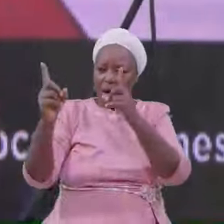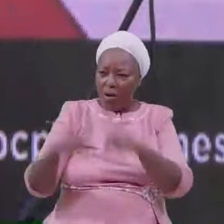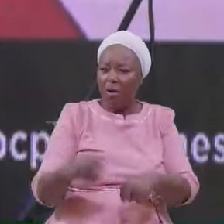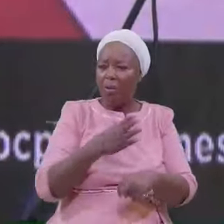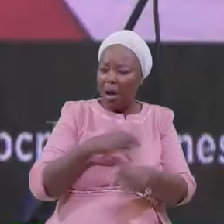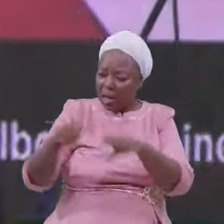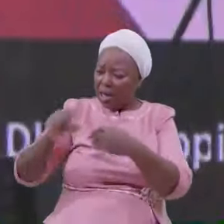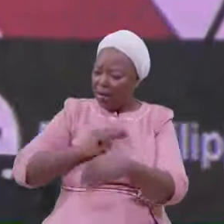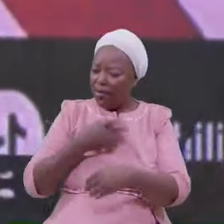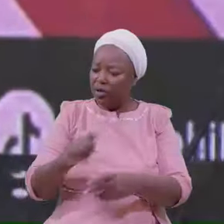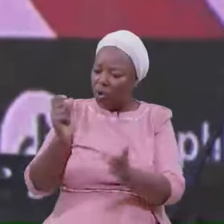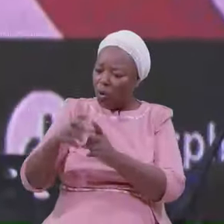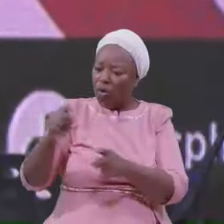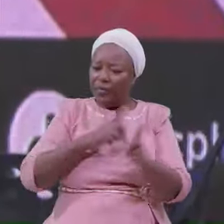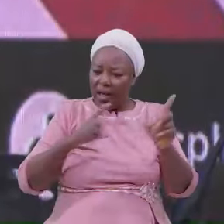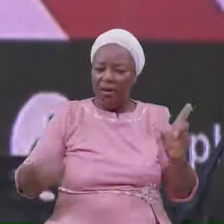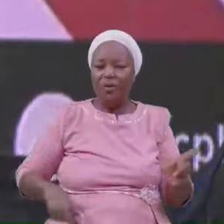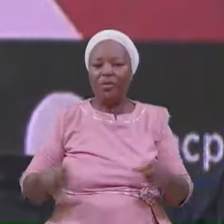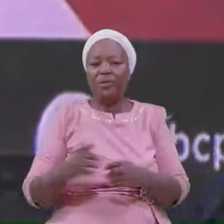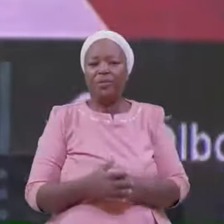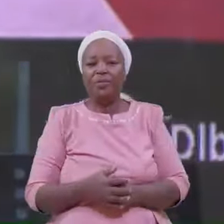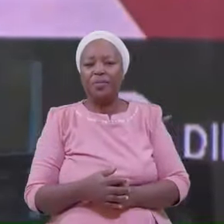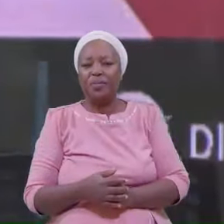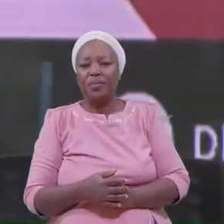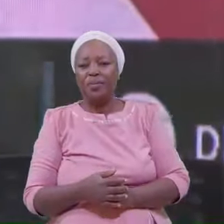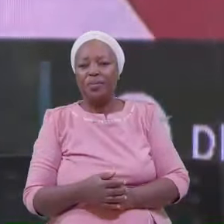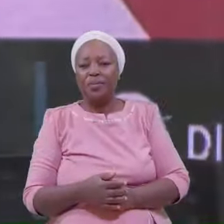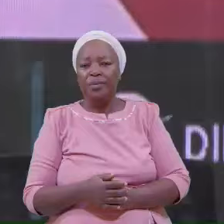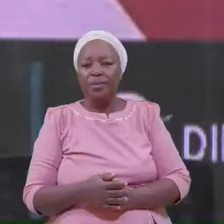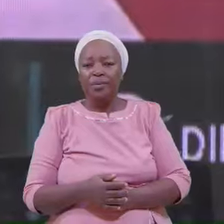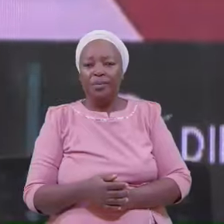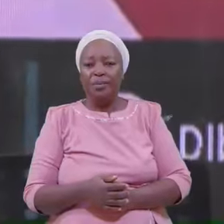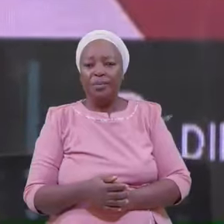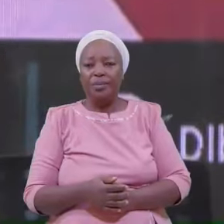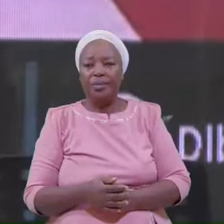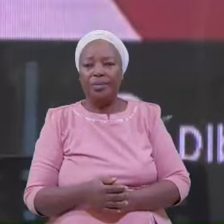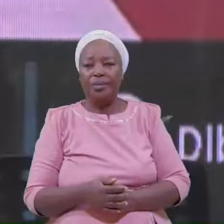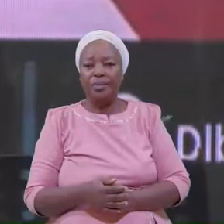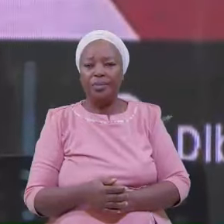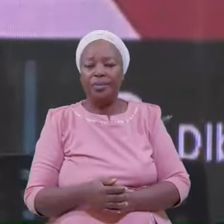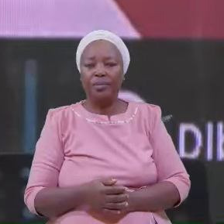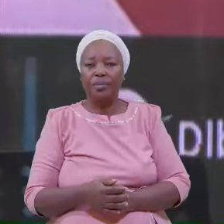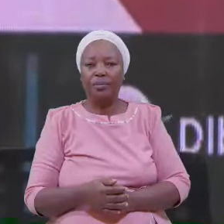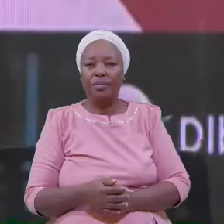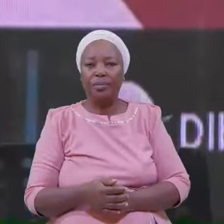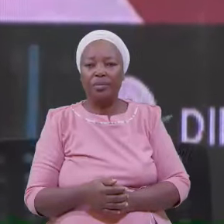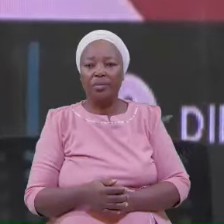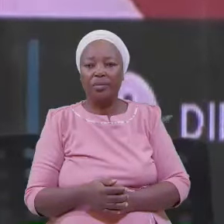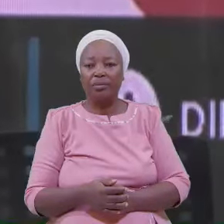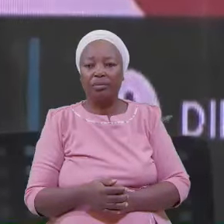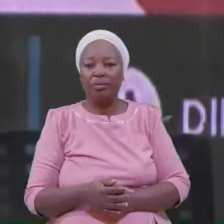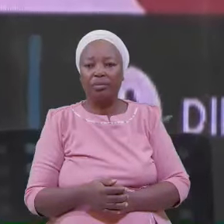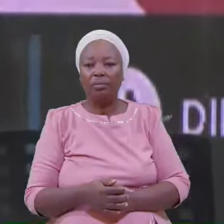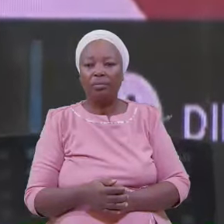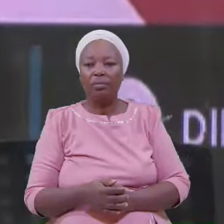word of the Lord. Anumang siyudad, anumang barangay, anumang lugar, at lumapit ka sa kanya at makinig sa salita niya, maliligtas ka.